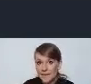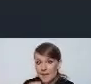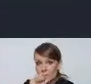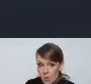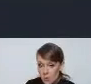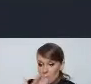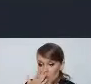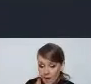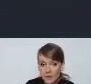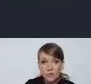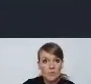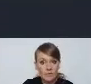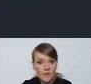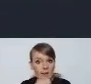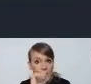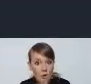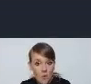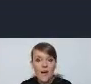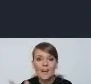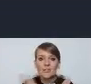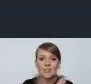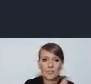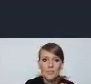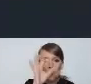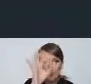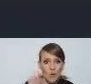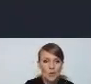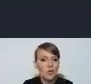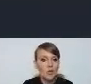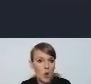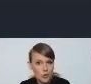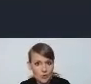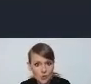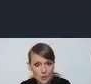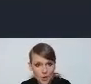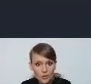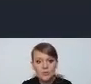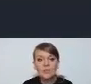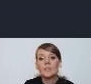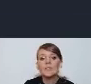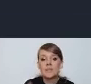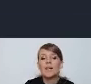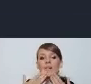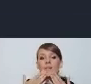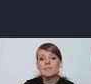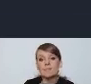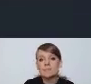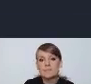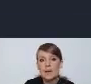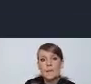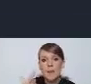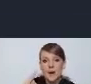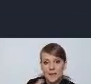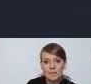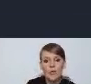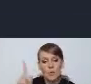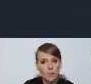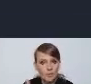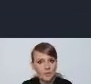że w Europie 17% oszczędności uzyskuje się dzięki realizacji partnerstwa